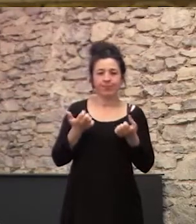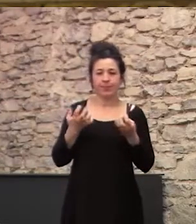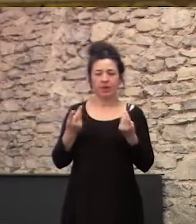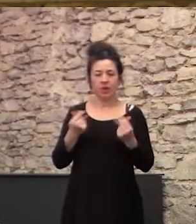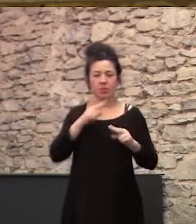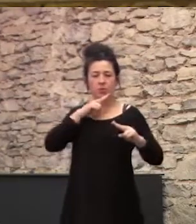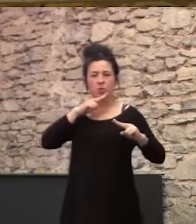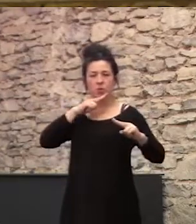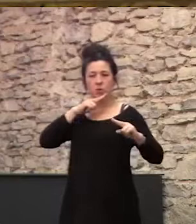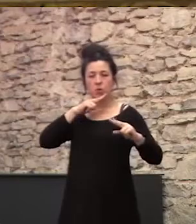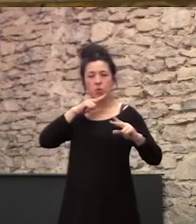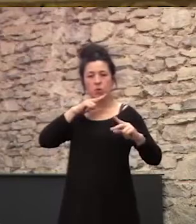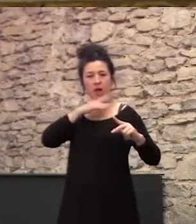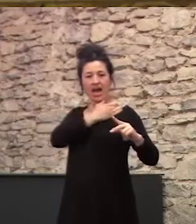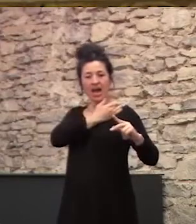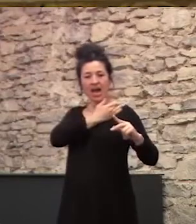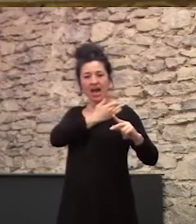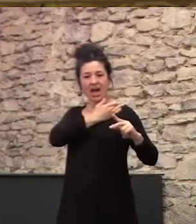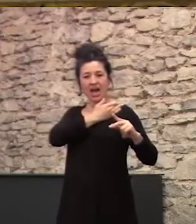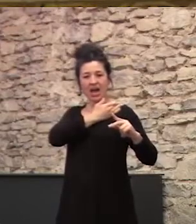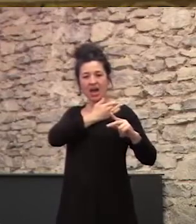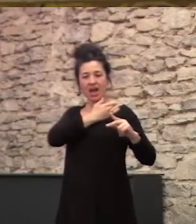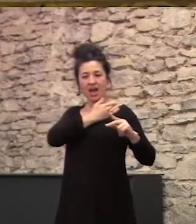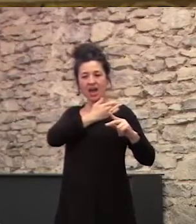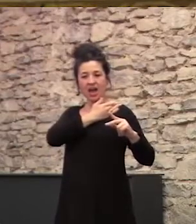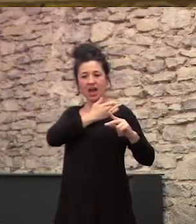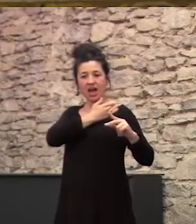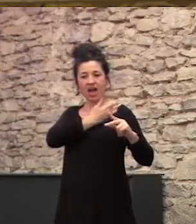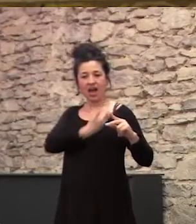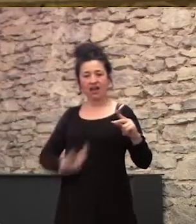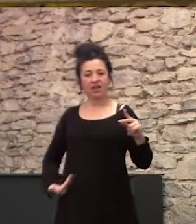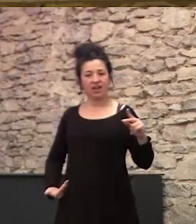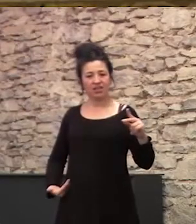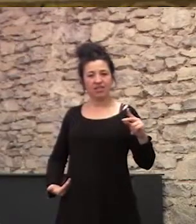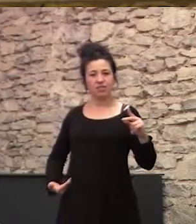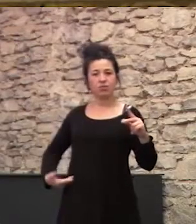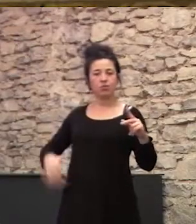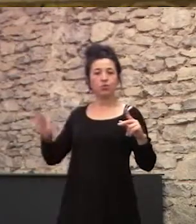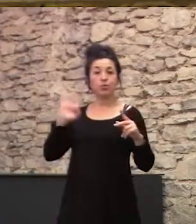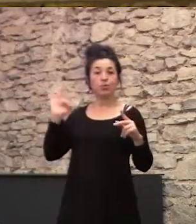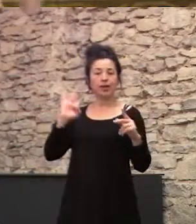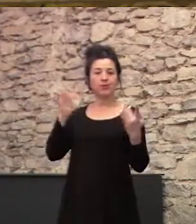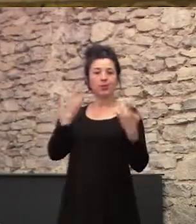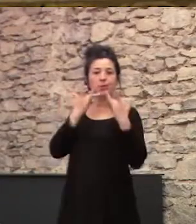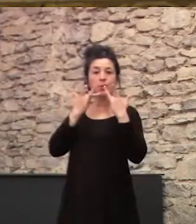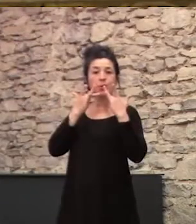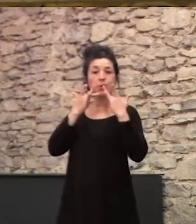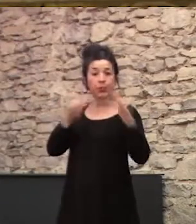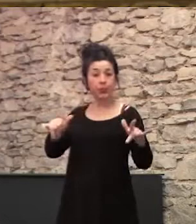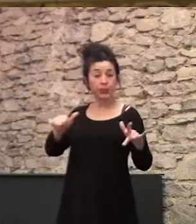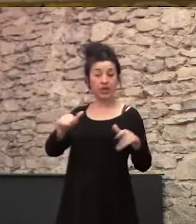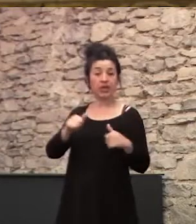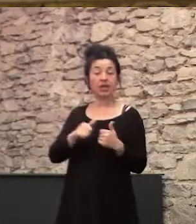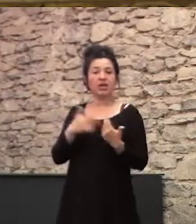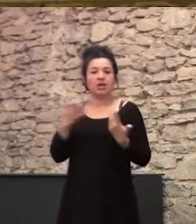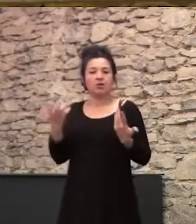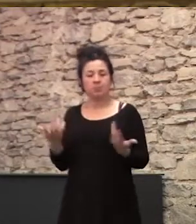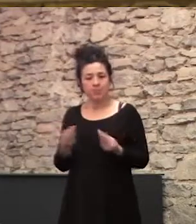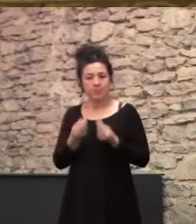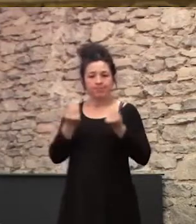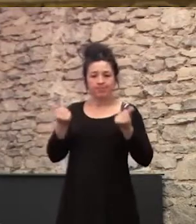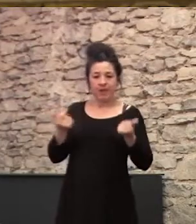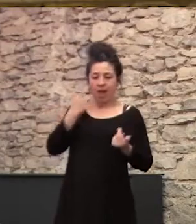izen ordainak eta hoiekin eta generikoarekin edo berbez orokortzaia den horrekin hoiek ba